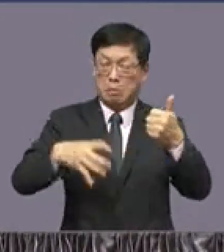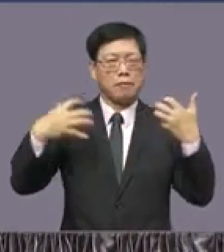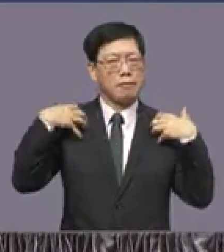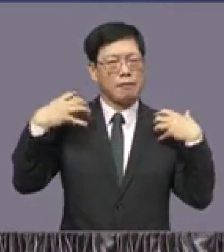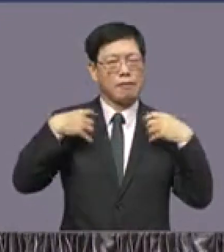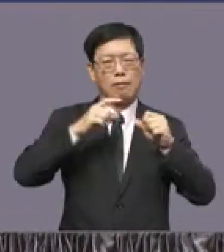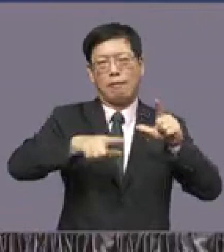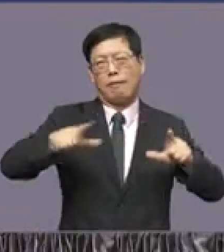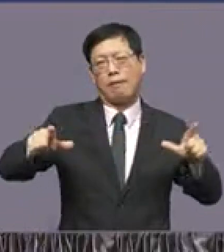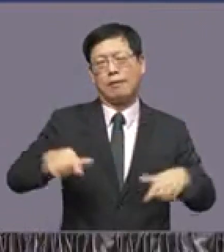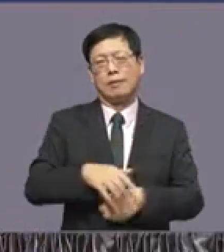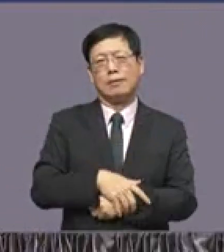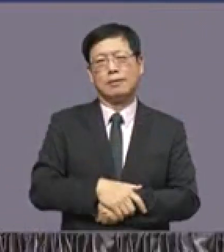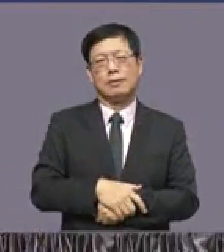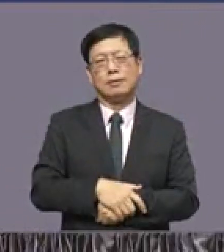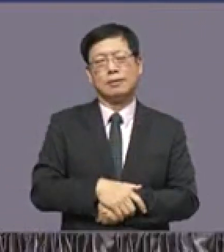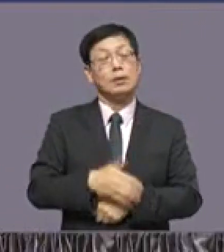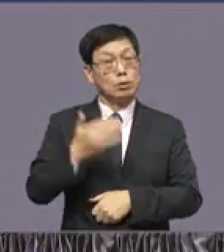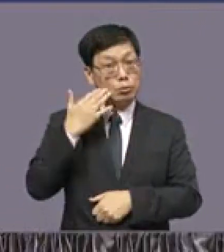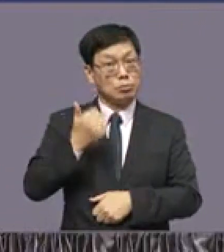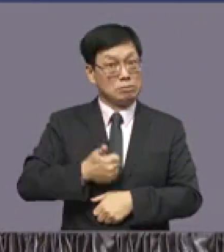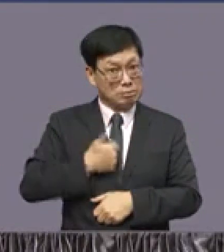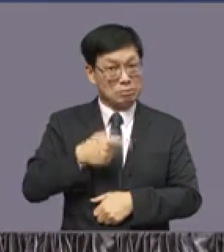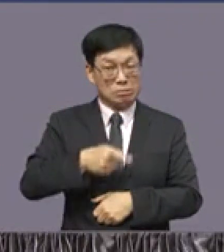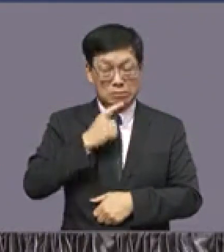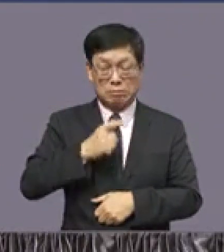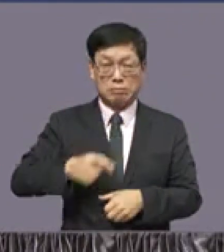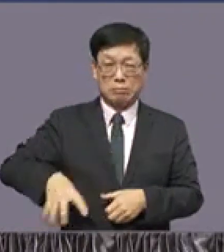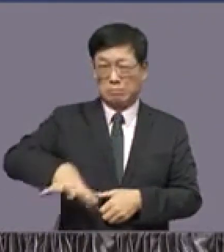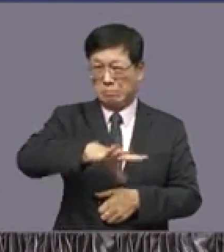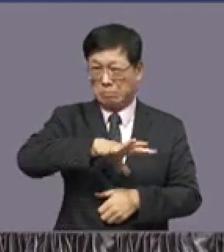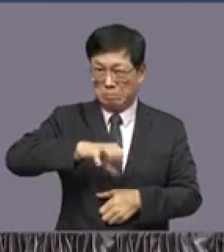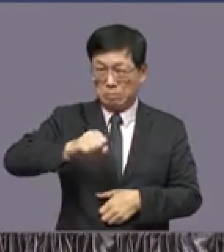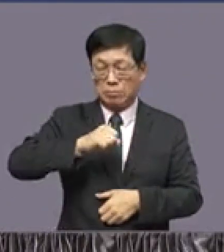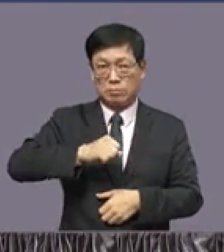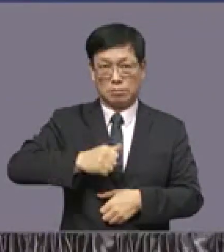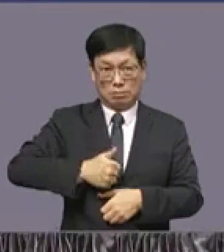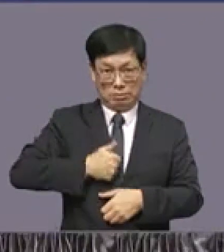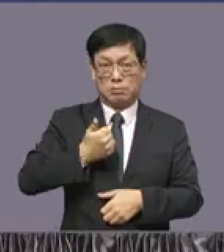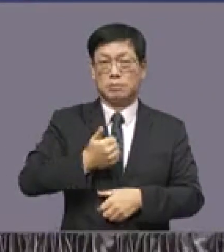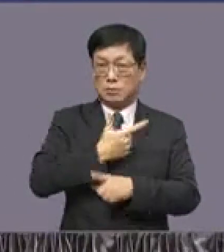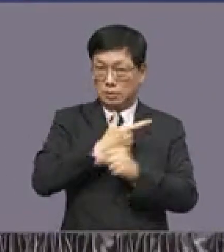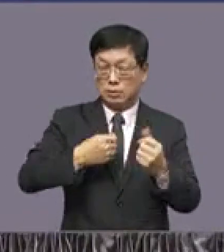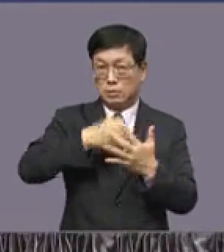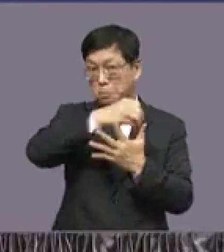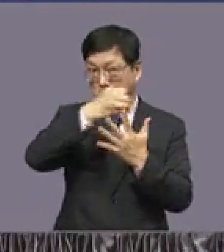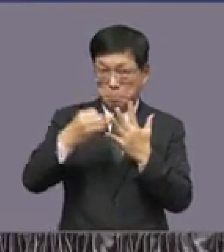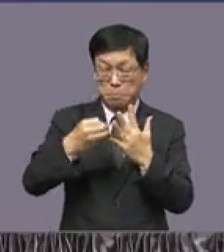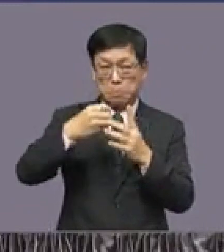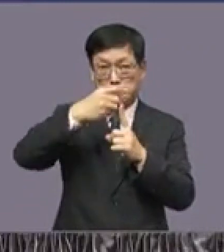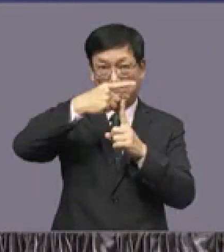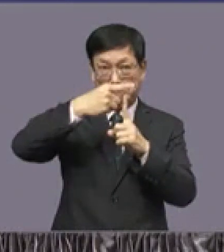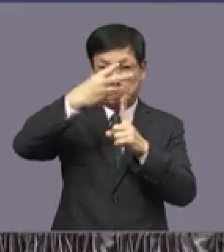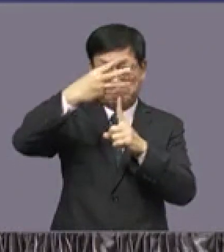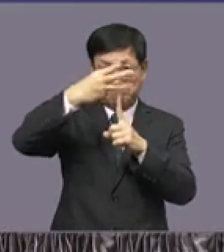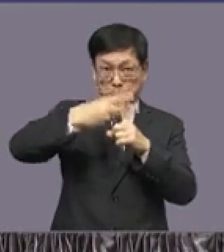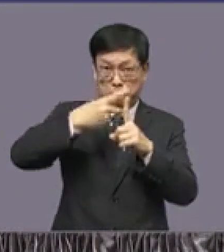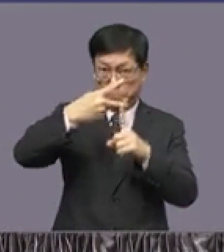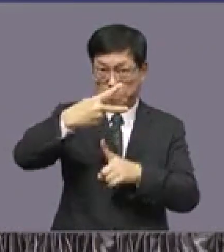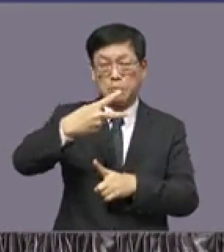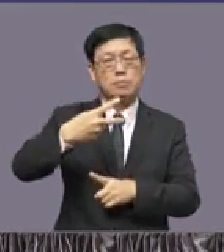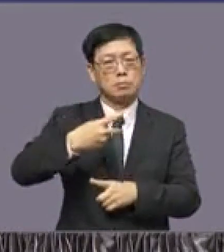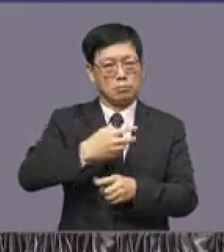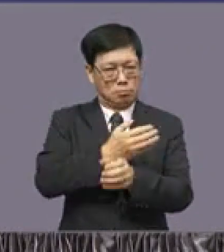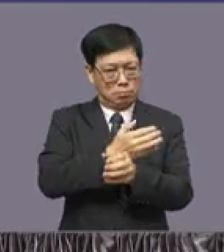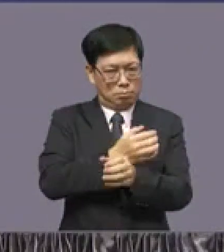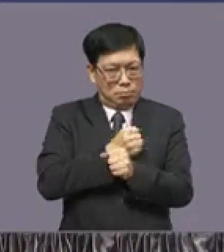管。那要做这些，如果真的是要降级的准备，那最重要的就是，如果